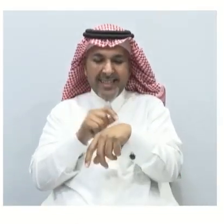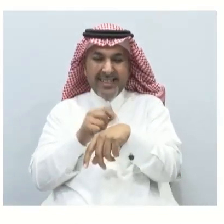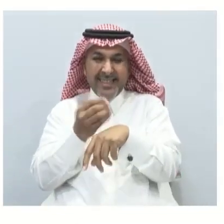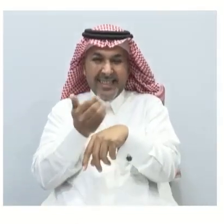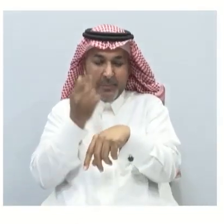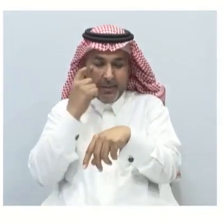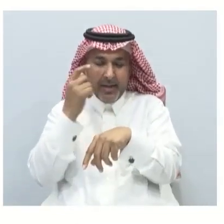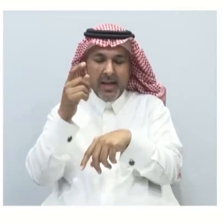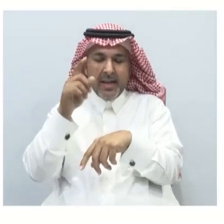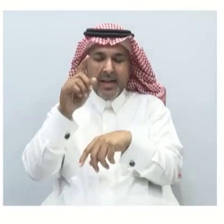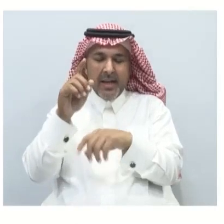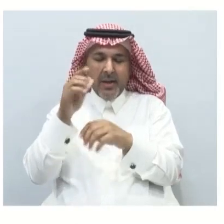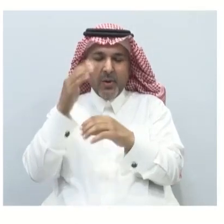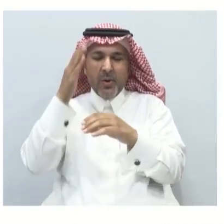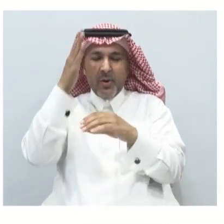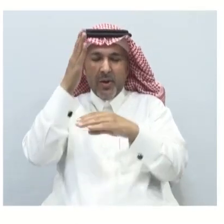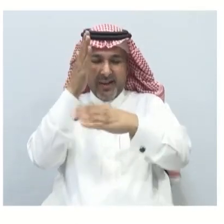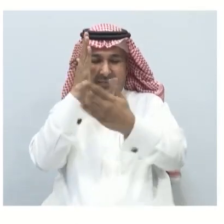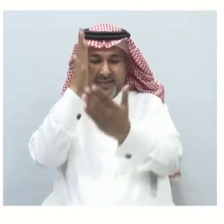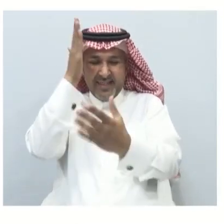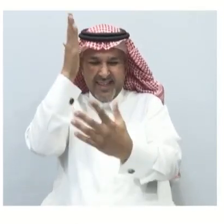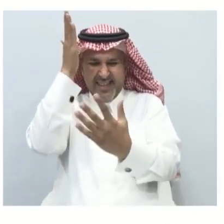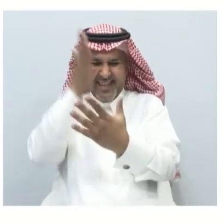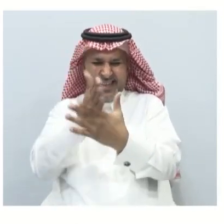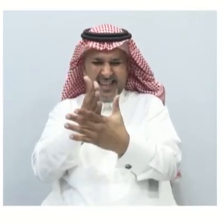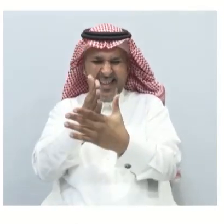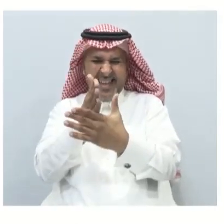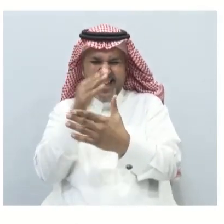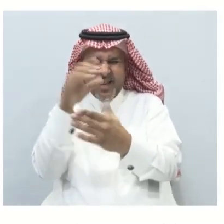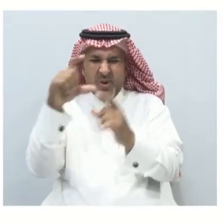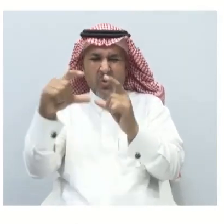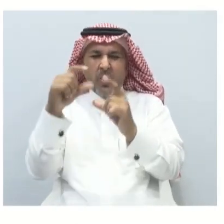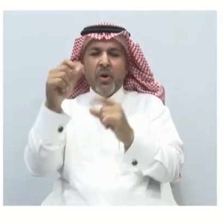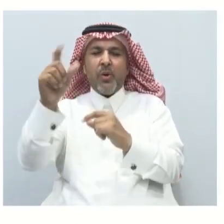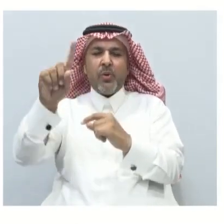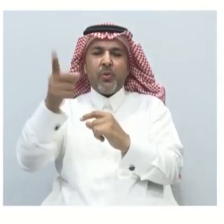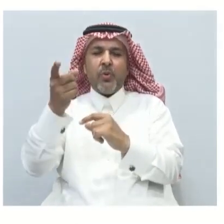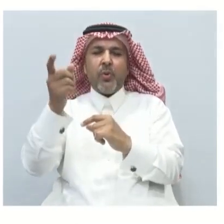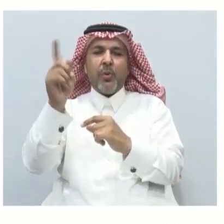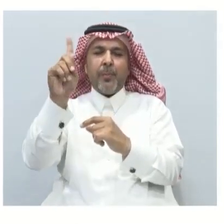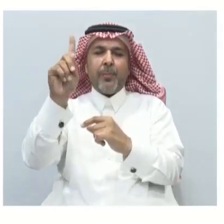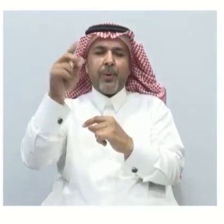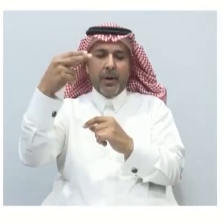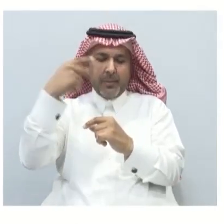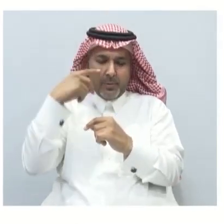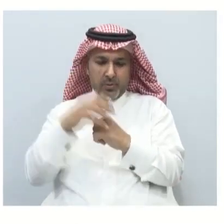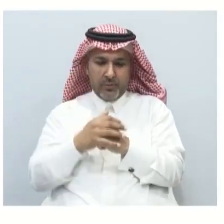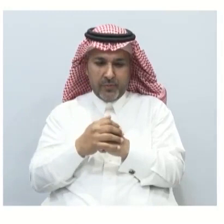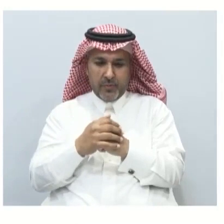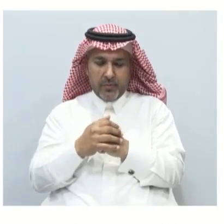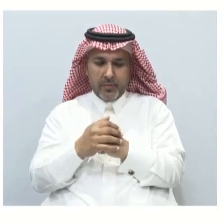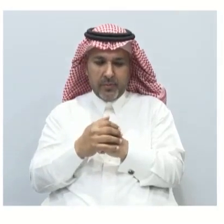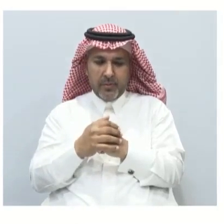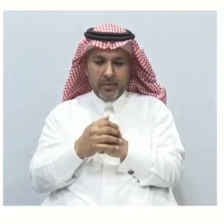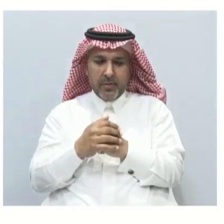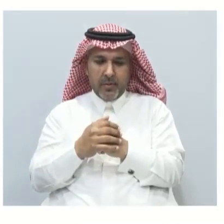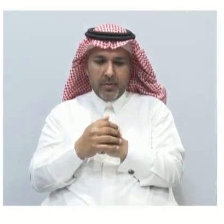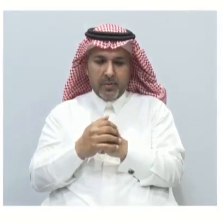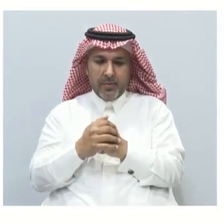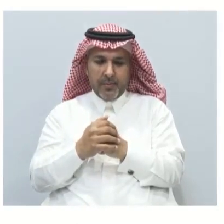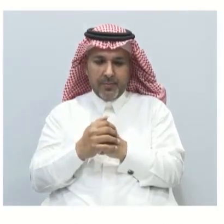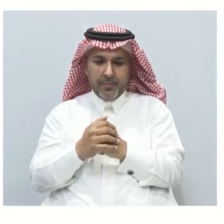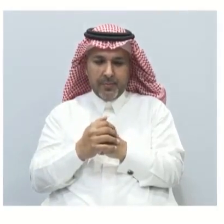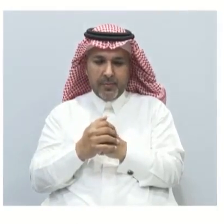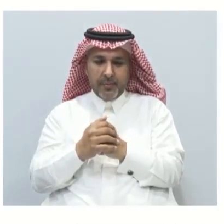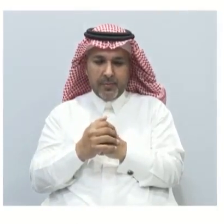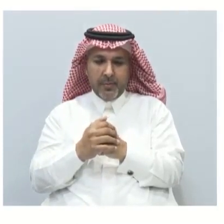خليه اذا كان 7500 وصار 23000 المطلوب اي اكتب داله اسيه على صوره